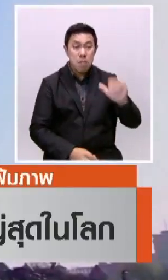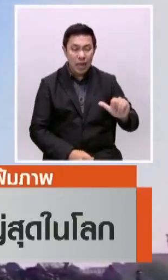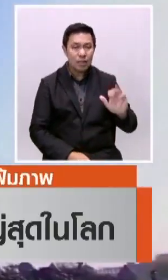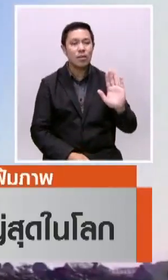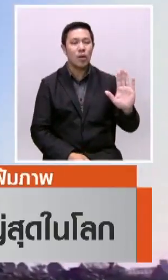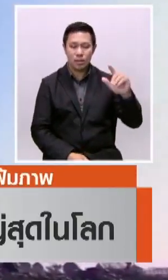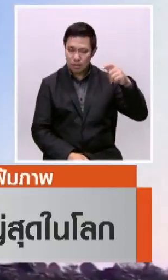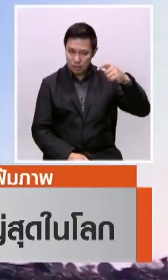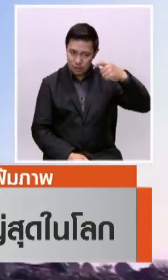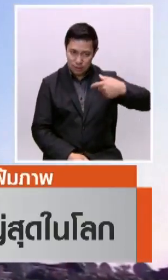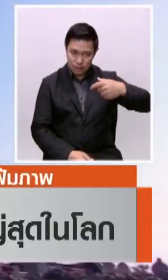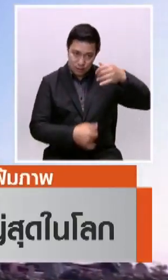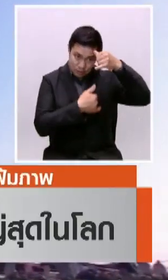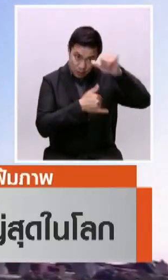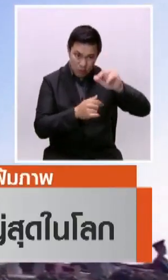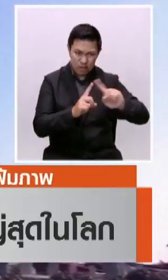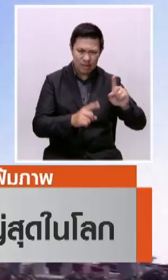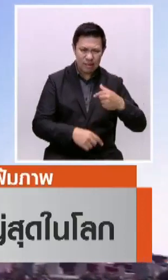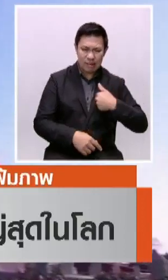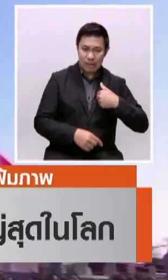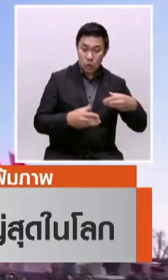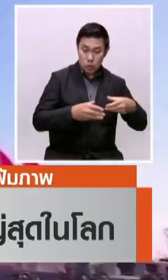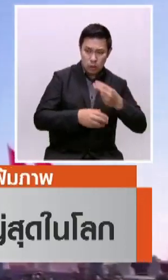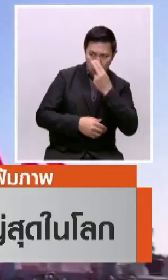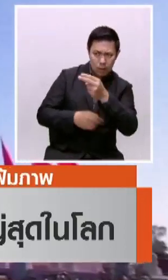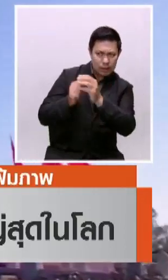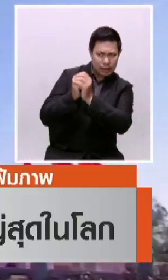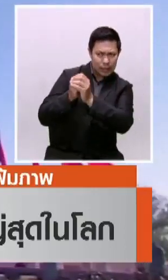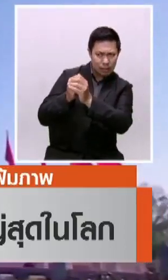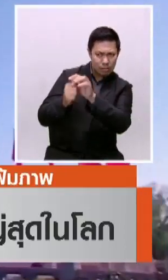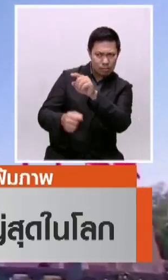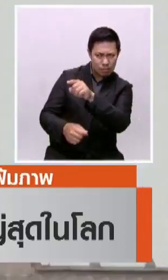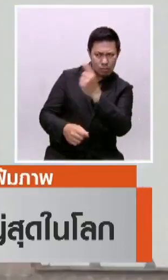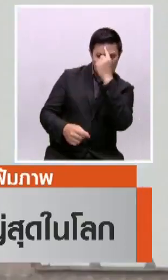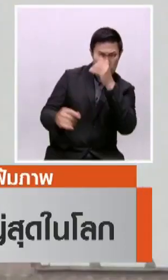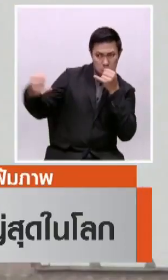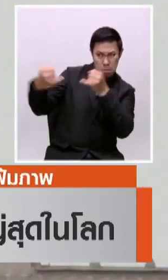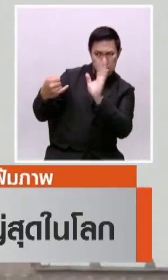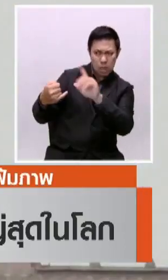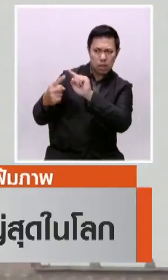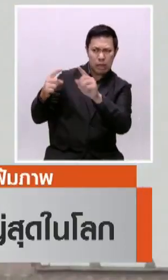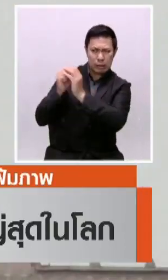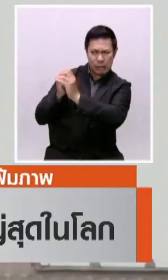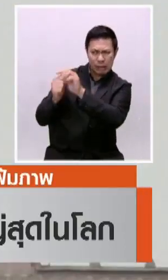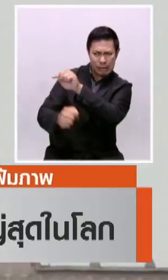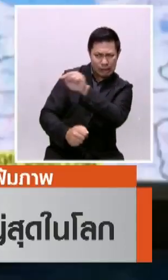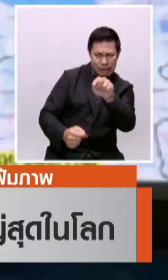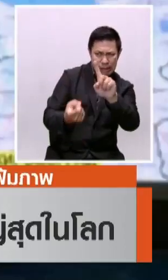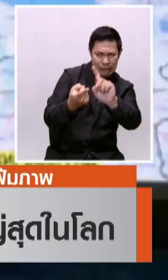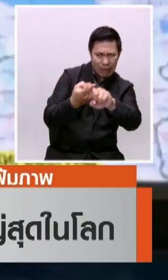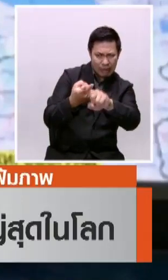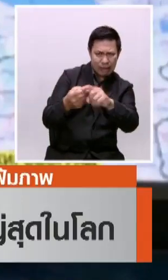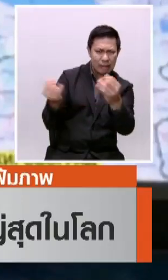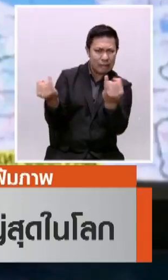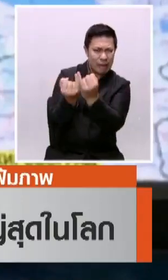น้าโต้ไม่ได้เห็นจีนเป็นศัตรูค่ะแต่กังวลที่จีนมีสัมพันธ์แนบแน่นมากขึ้นกับรัสเซียนับตั้งแต่ที่รัสเซีย